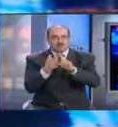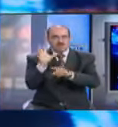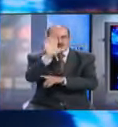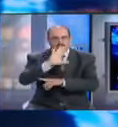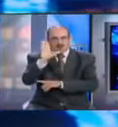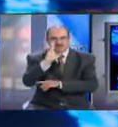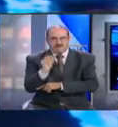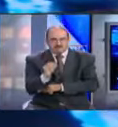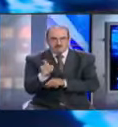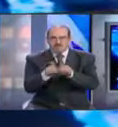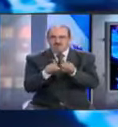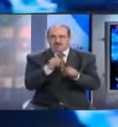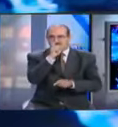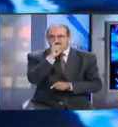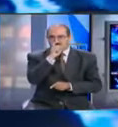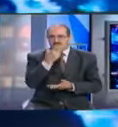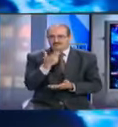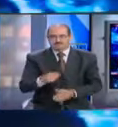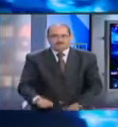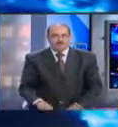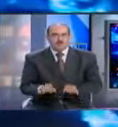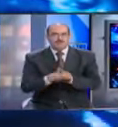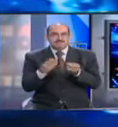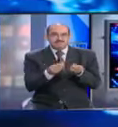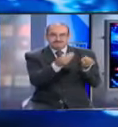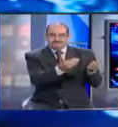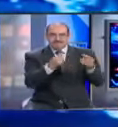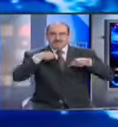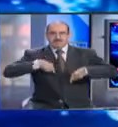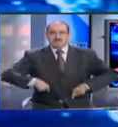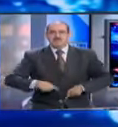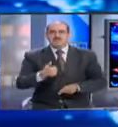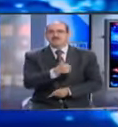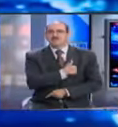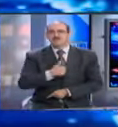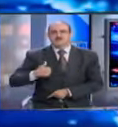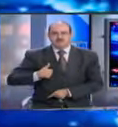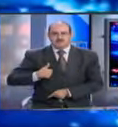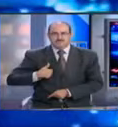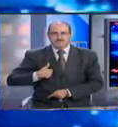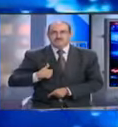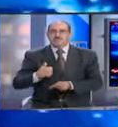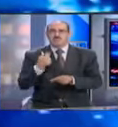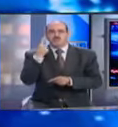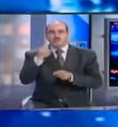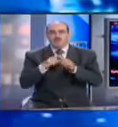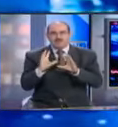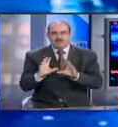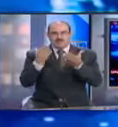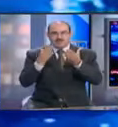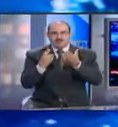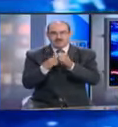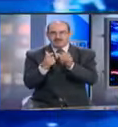إفريقي وعربي في هذا المجال. تكليف وزارة الصحة والسكان وإصلاح المستشفيات بإنشاء